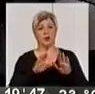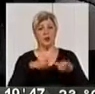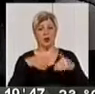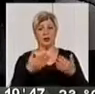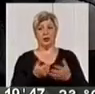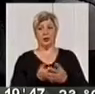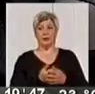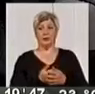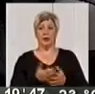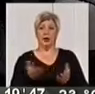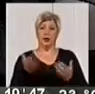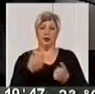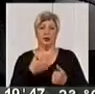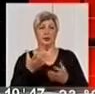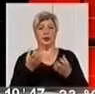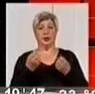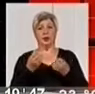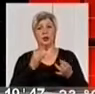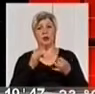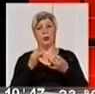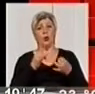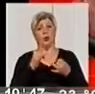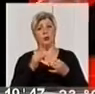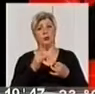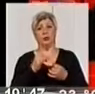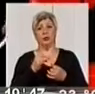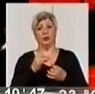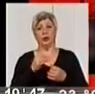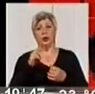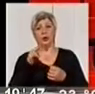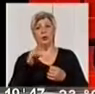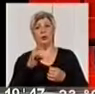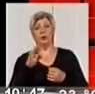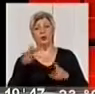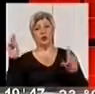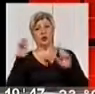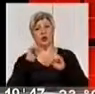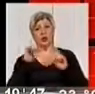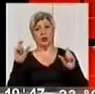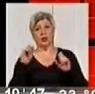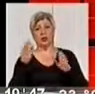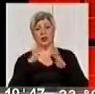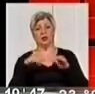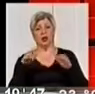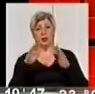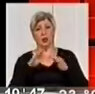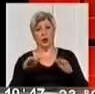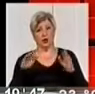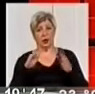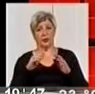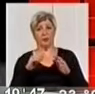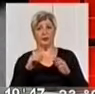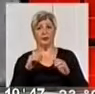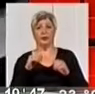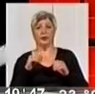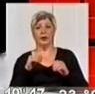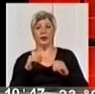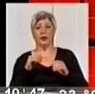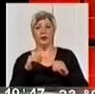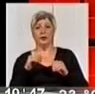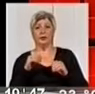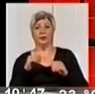Ага. Давайте ще поговоримо про пришкільні табори. Теж тут мова йде, їх